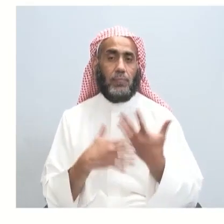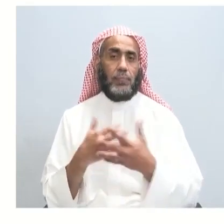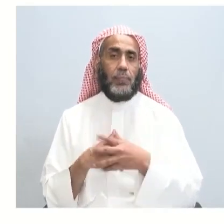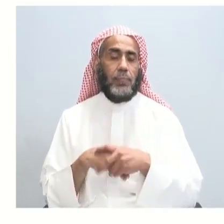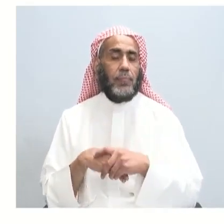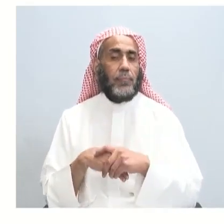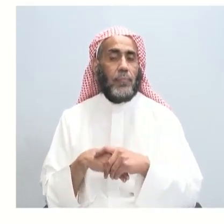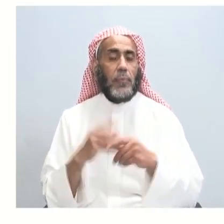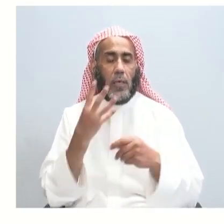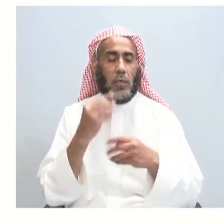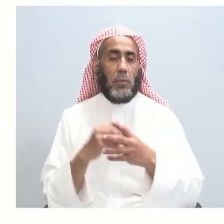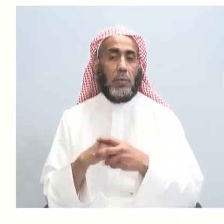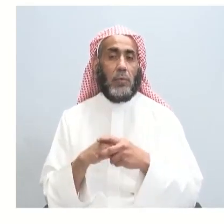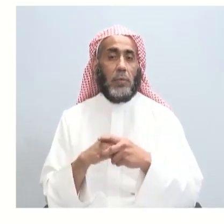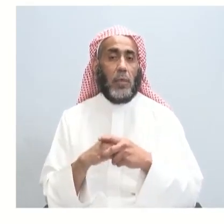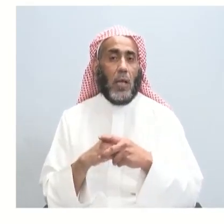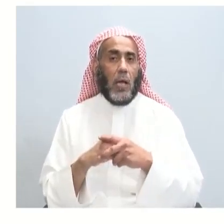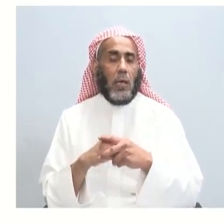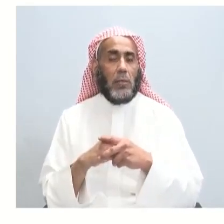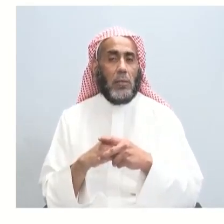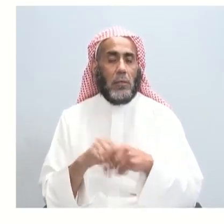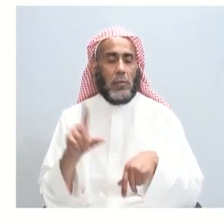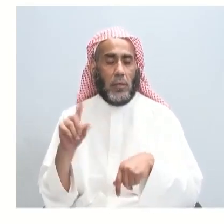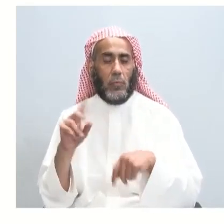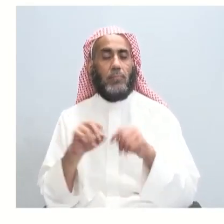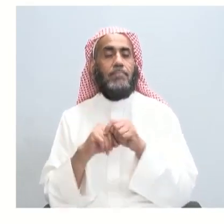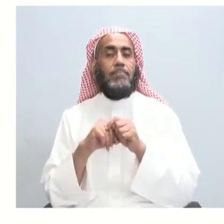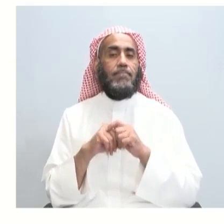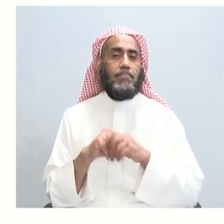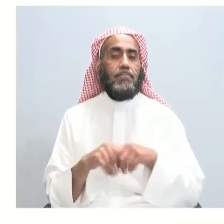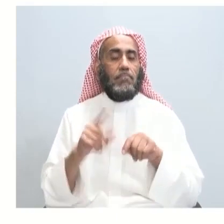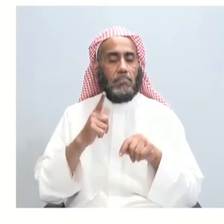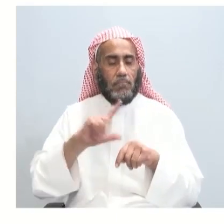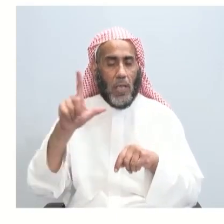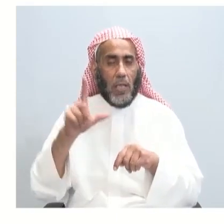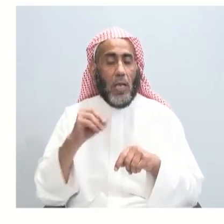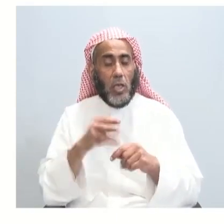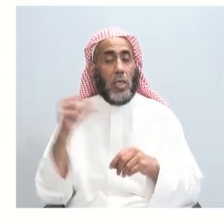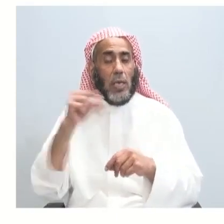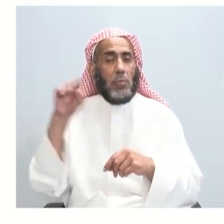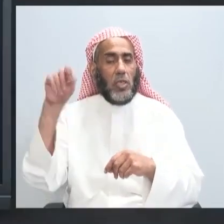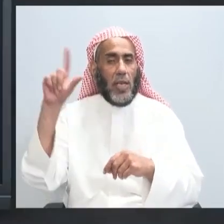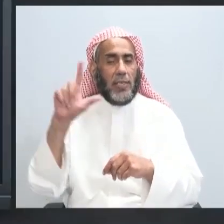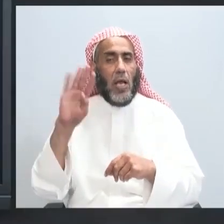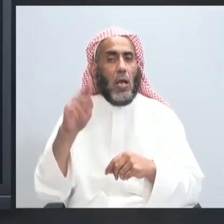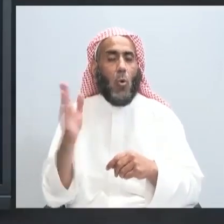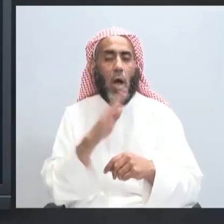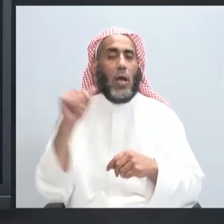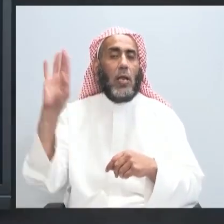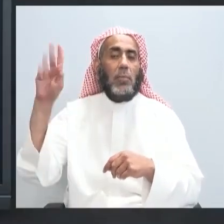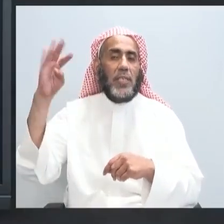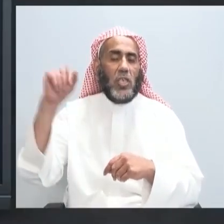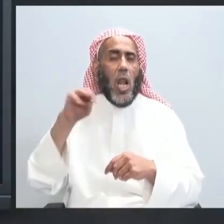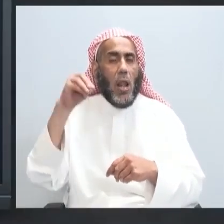رايكم جميل احسنتم هنا صحيح نجد كلمه جلس وكلمه